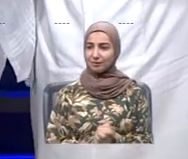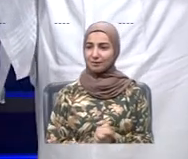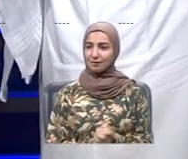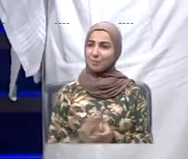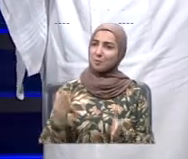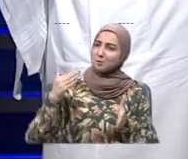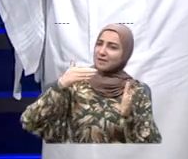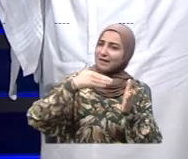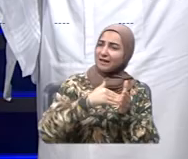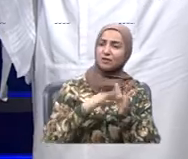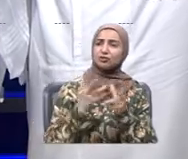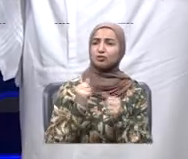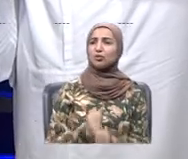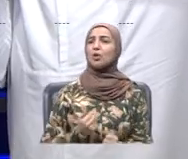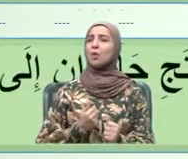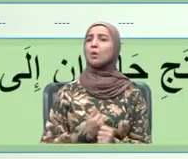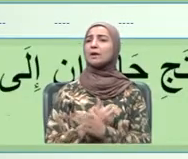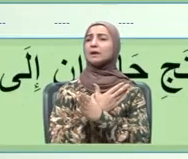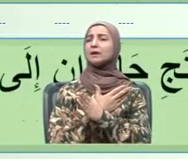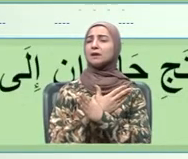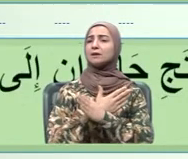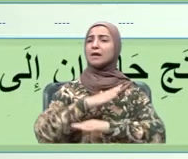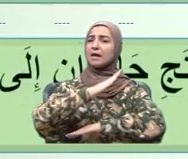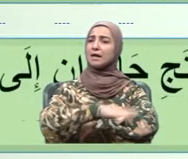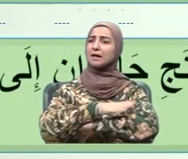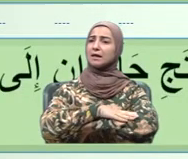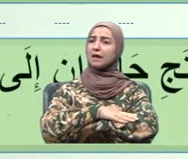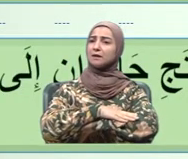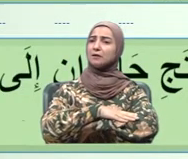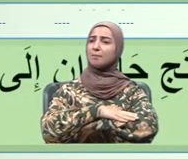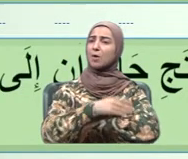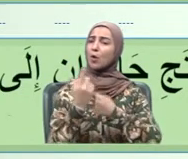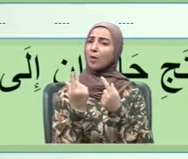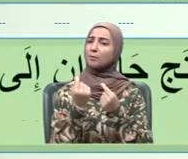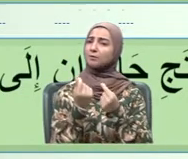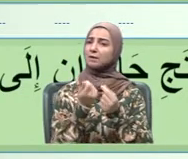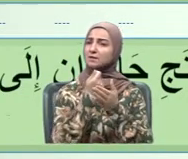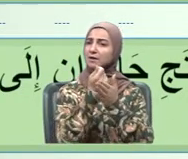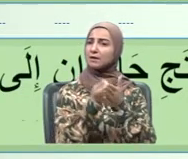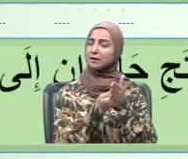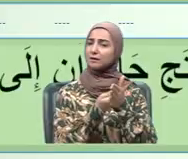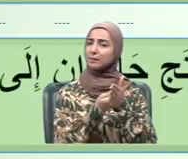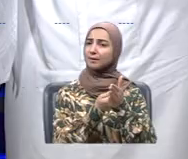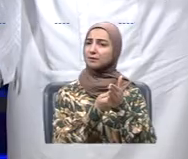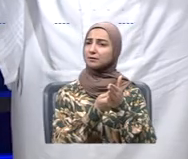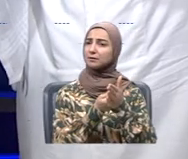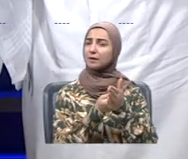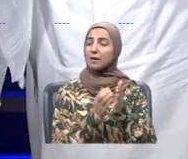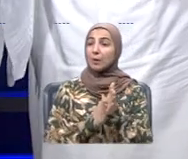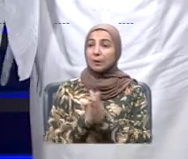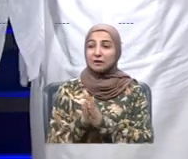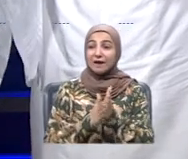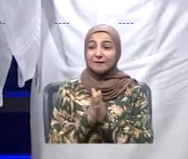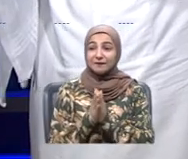الحجاج في هذا النص أن الكاتب ذكر أن حرية الأديب وجودة المنتج حافزان